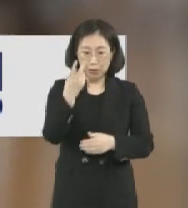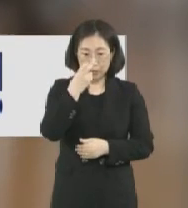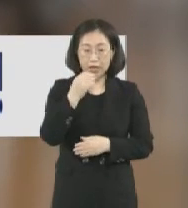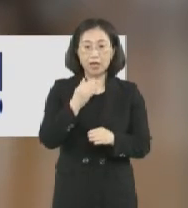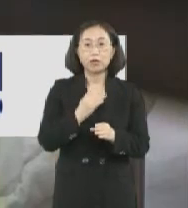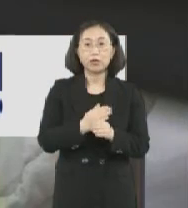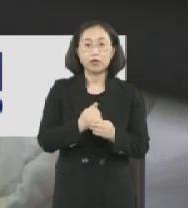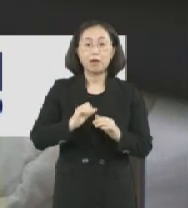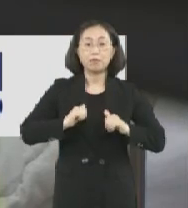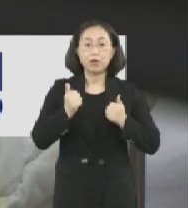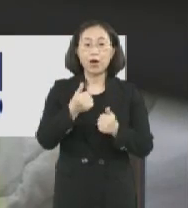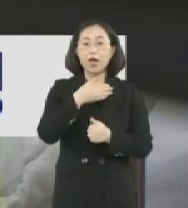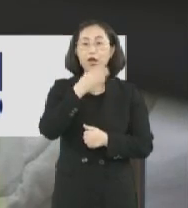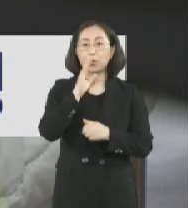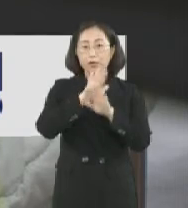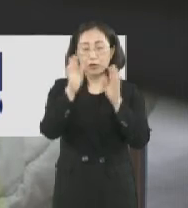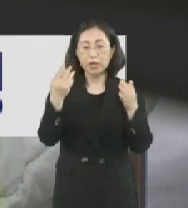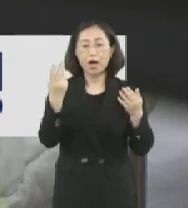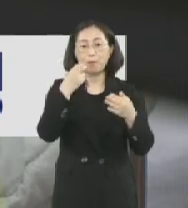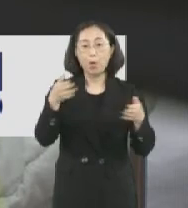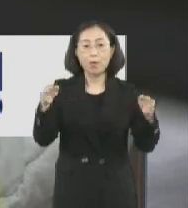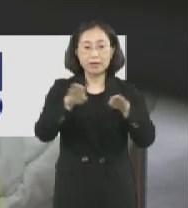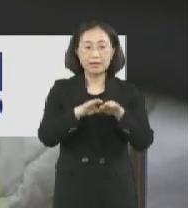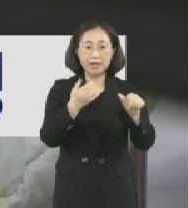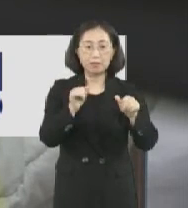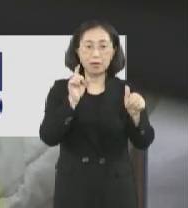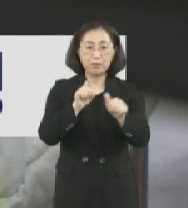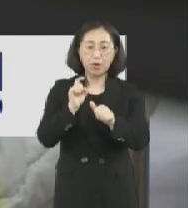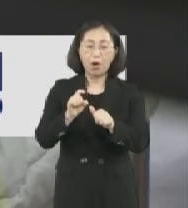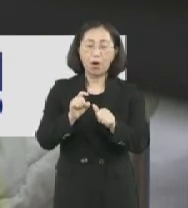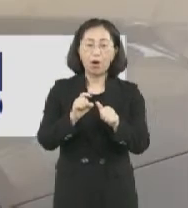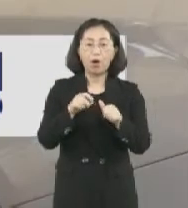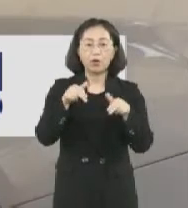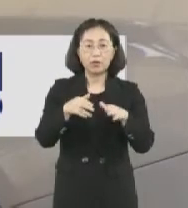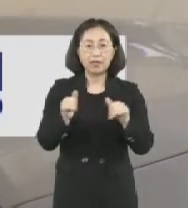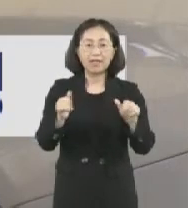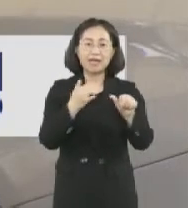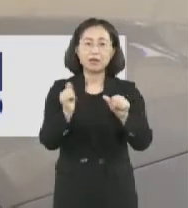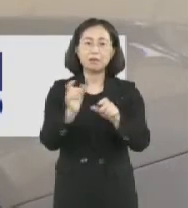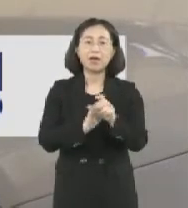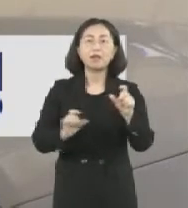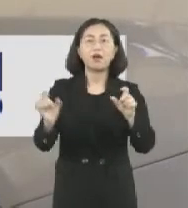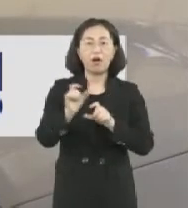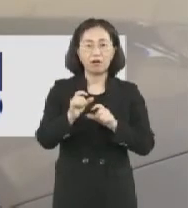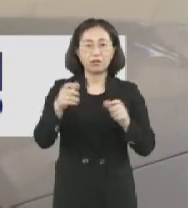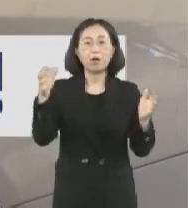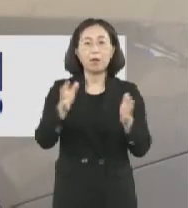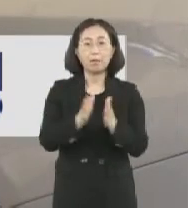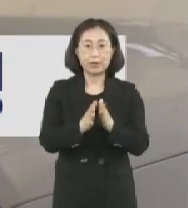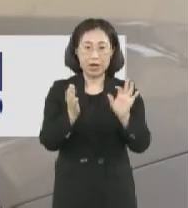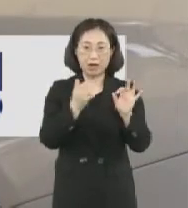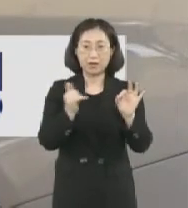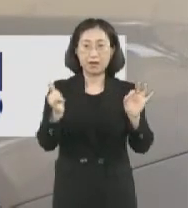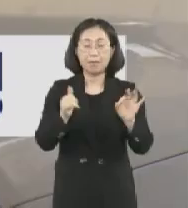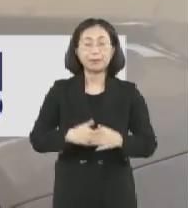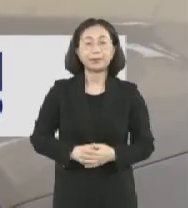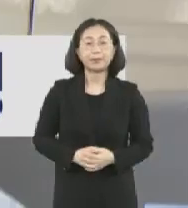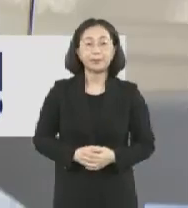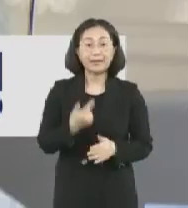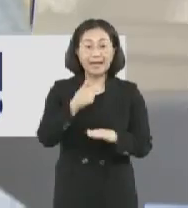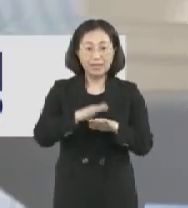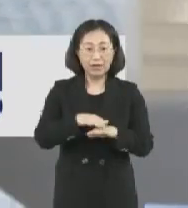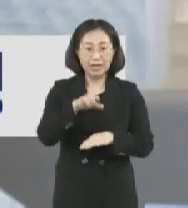에서도 5명이 확진 된 데 이어 종사자와 이용자 등 5명이 또 추가되 모두 열 명으로 늘었습니다